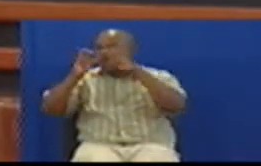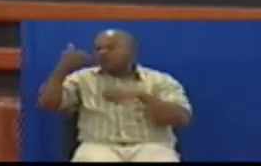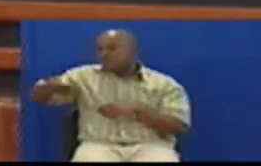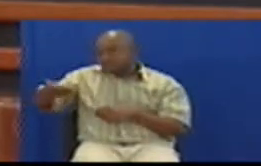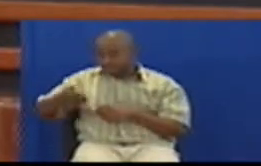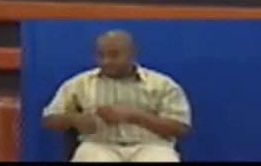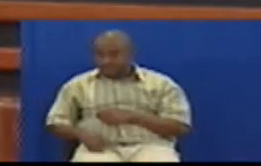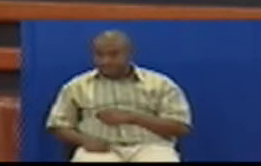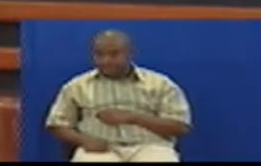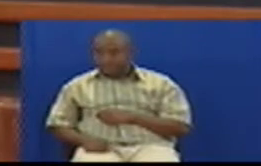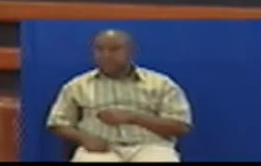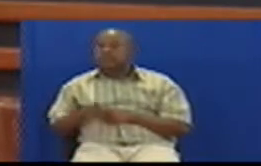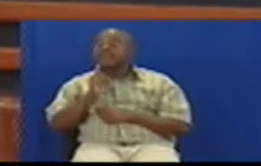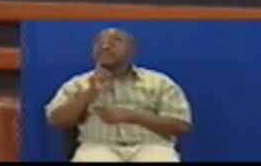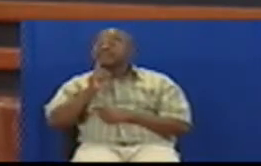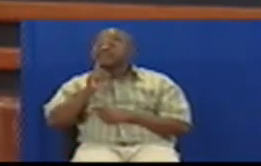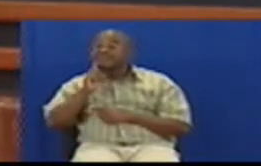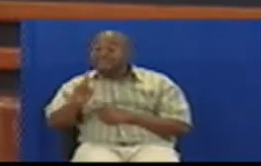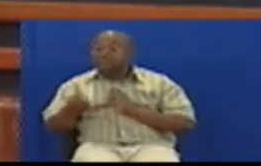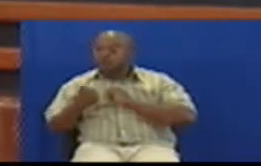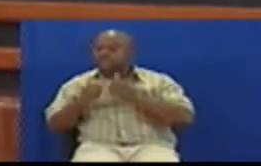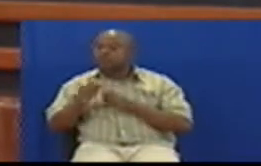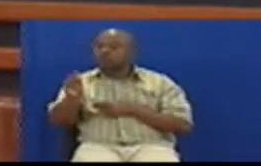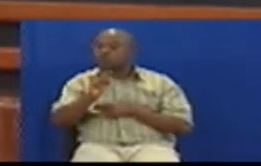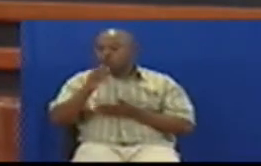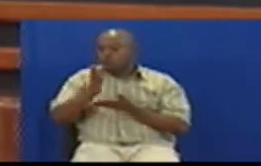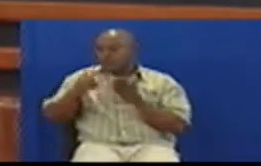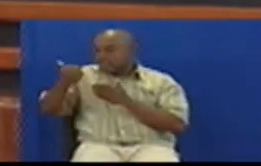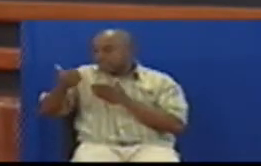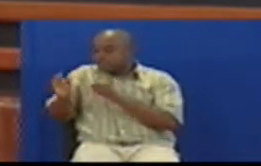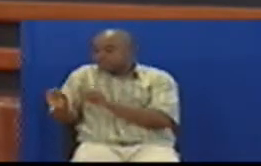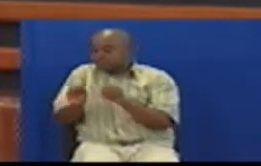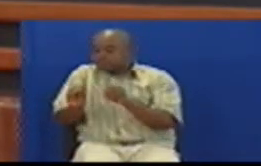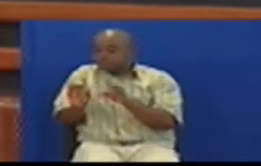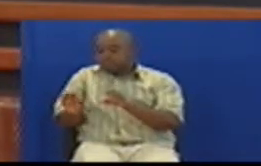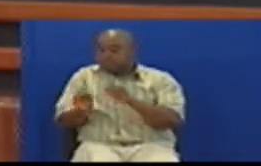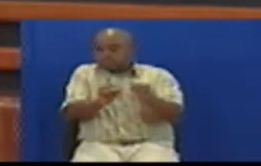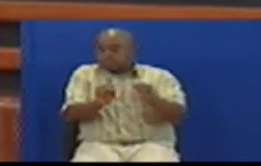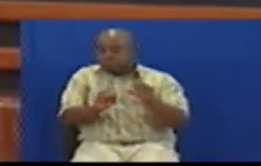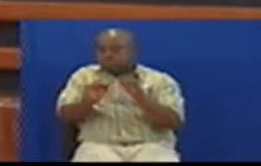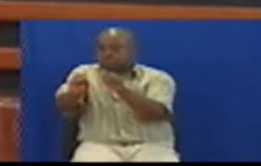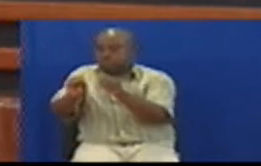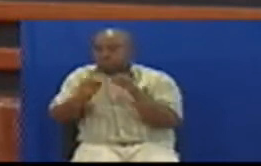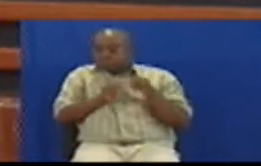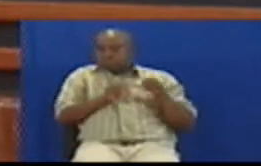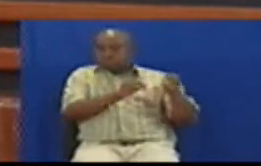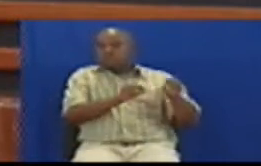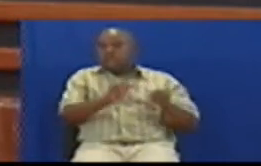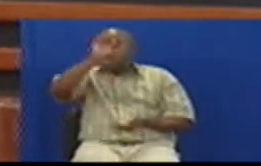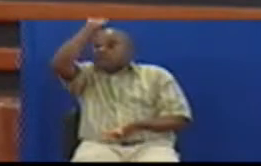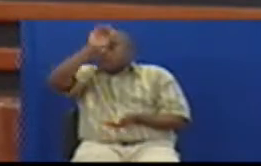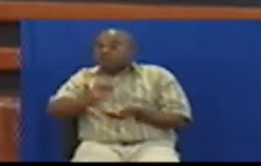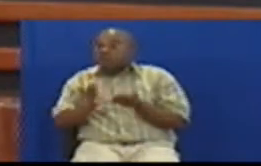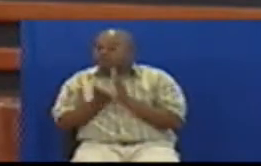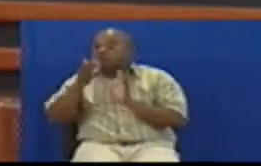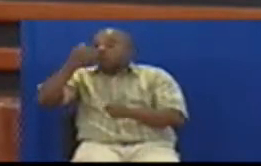ndogo. Viko baadhi ya vijiji ambavyo vinarukwa, viko baadhi ya vitongoji ambavyo vinarukwa, basi haya mapungufu yaweze